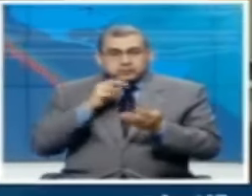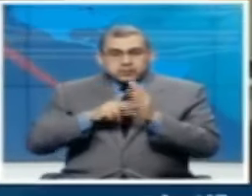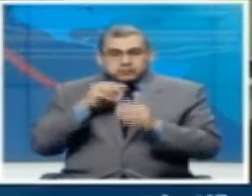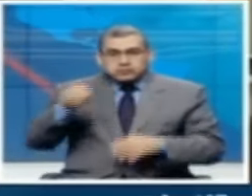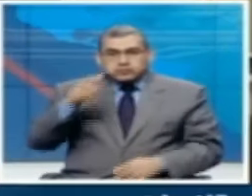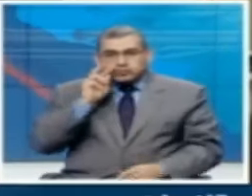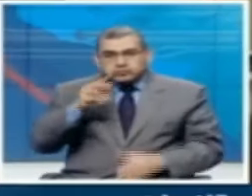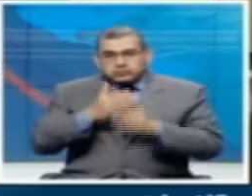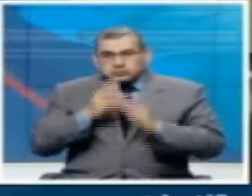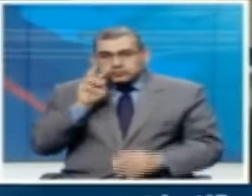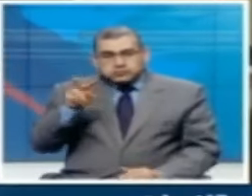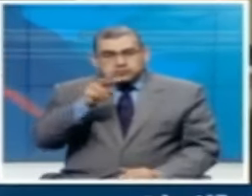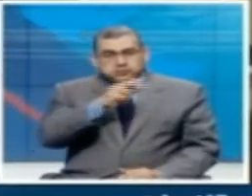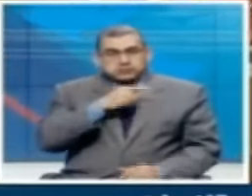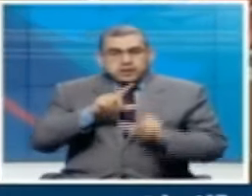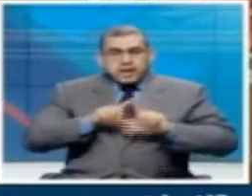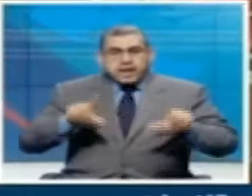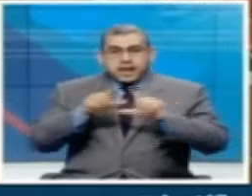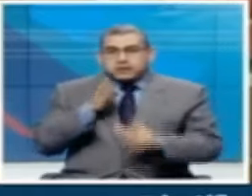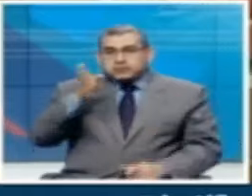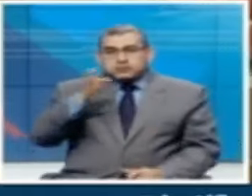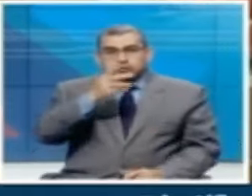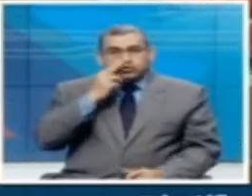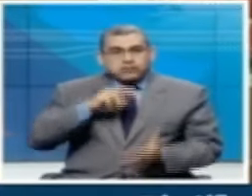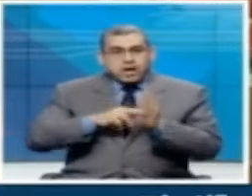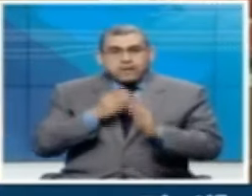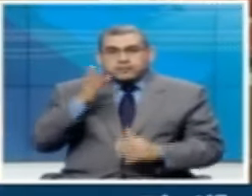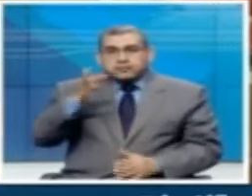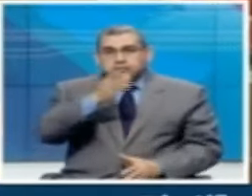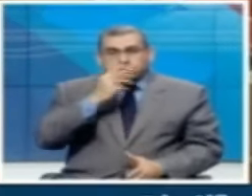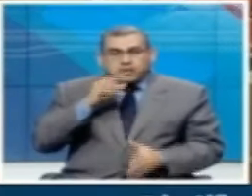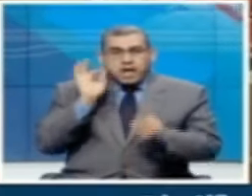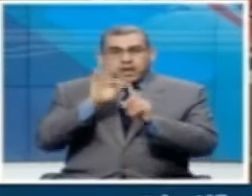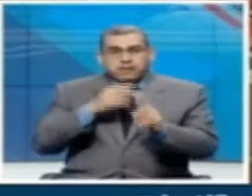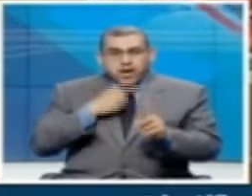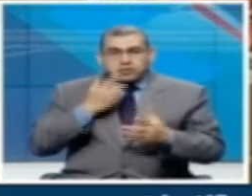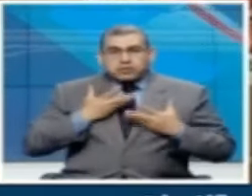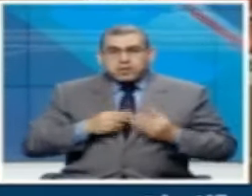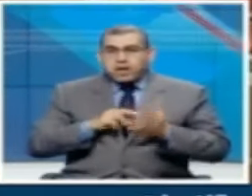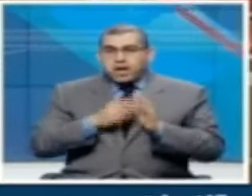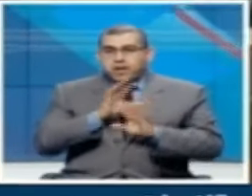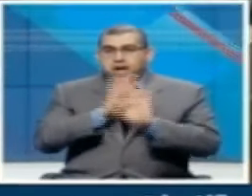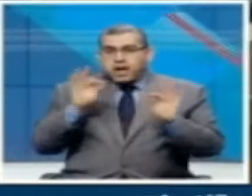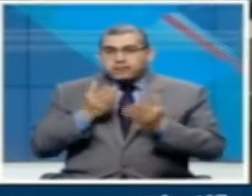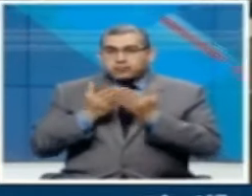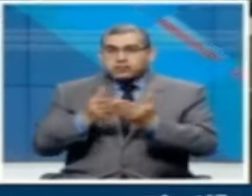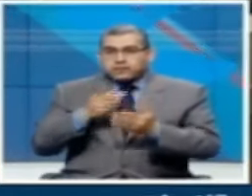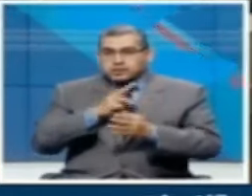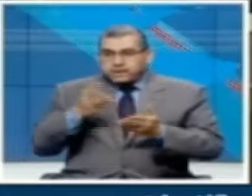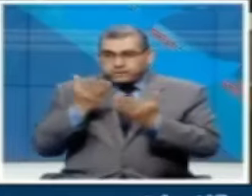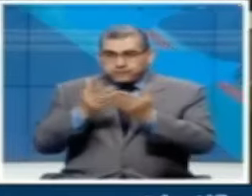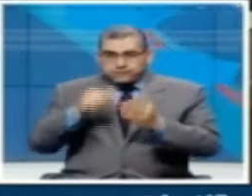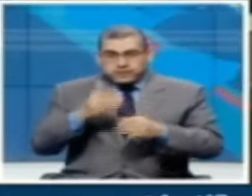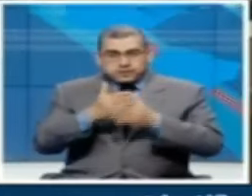المناطق وجانا تتفقد المواقع من الجهات المعنيه بهدف الاطمئنان على توافر الخدمات المختلفه